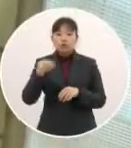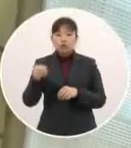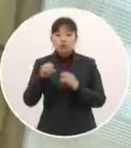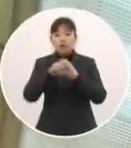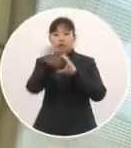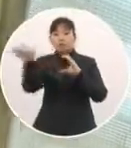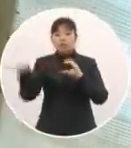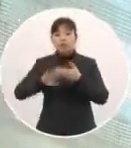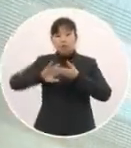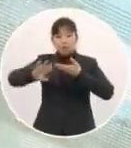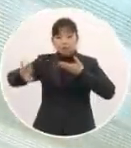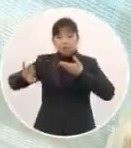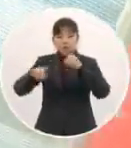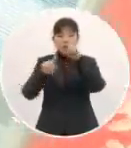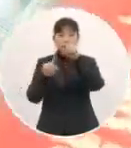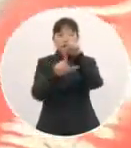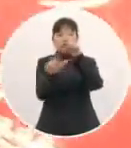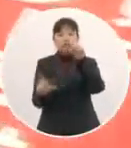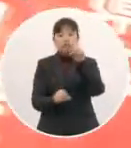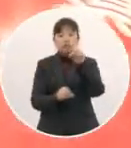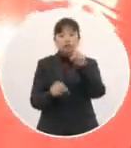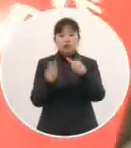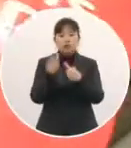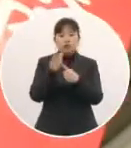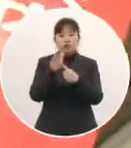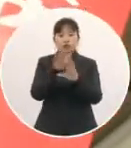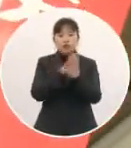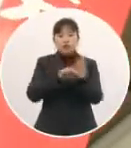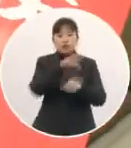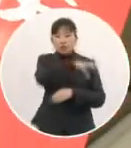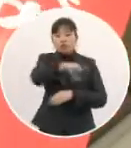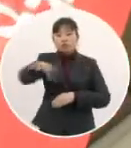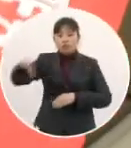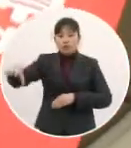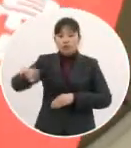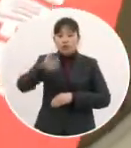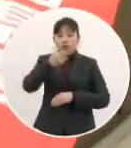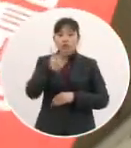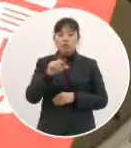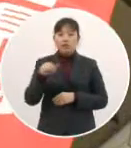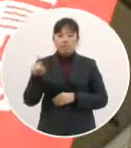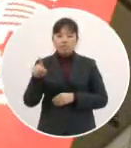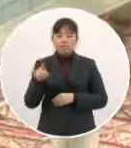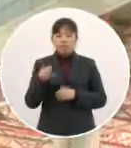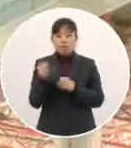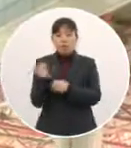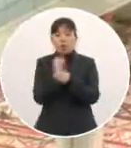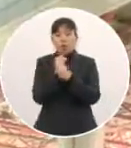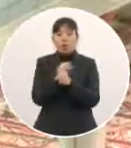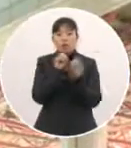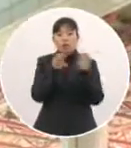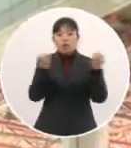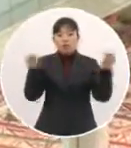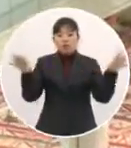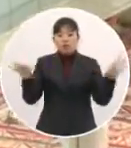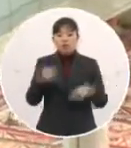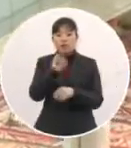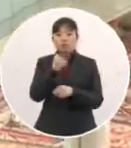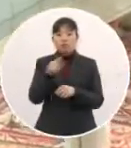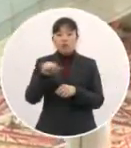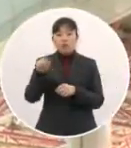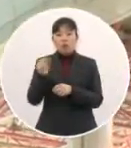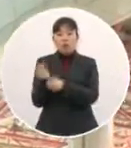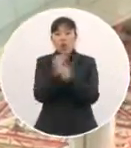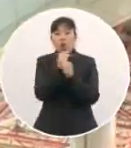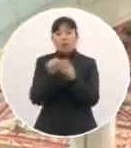ーンの他にも、11月に県内の各地でイクメンの応援を呼びかけるイクメン応援キャンペ